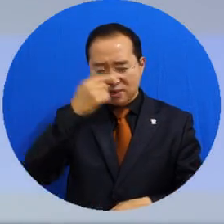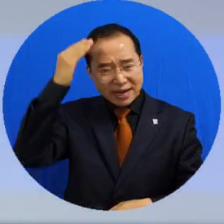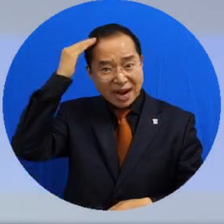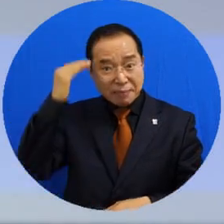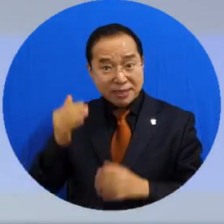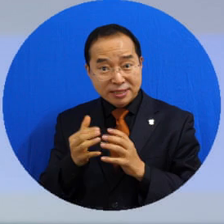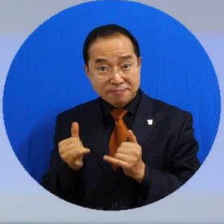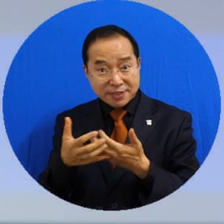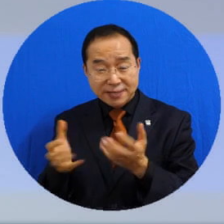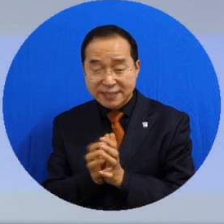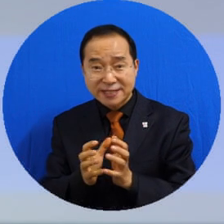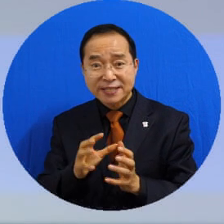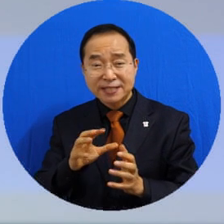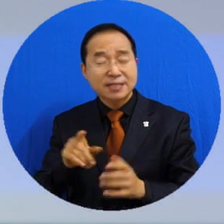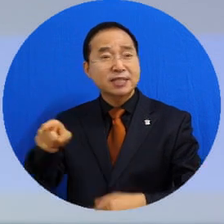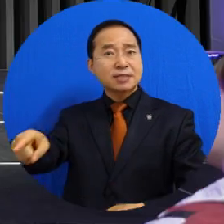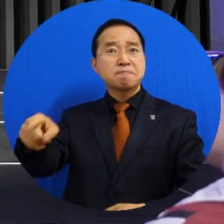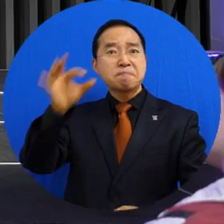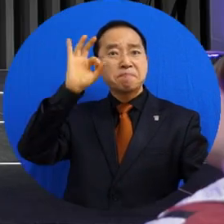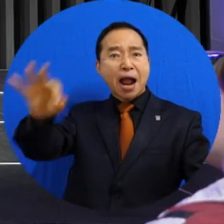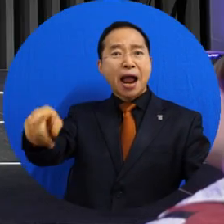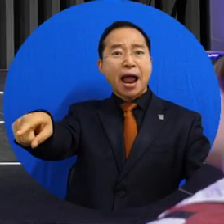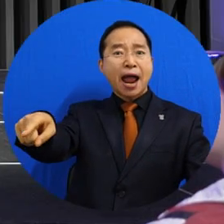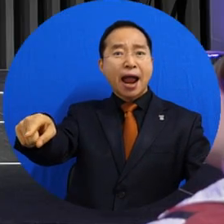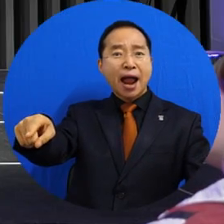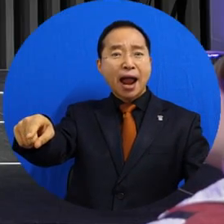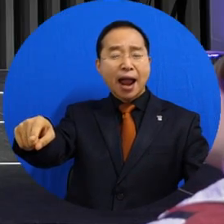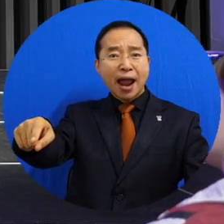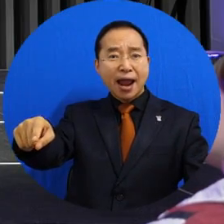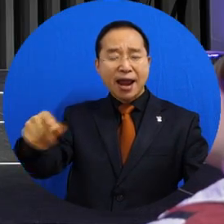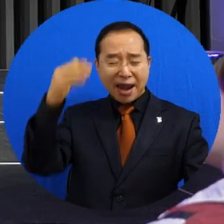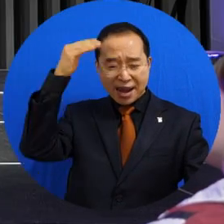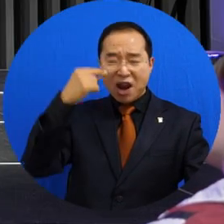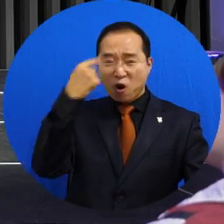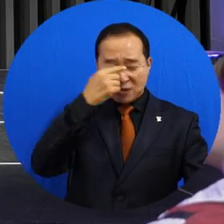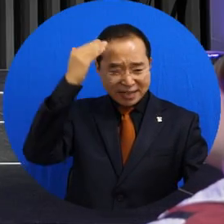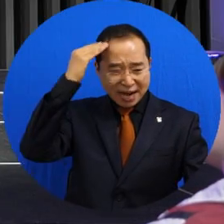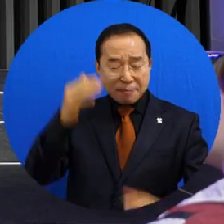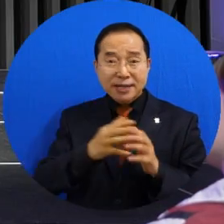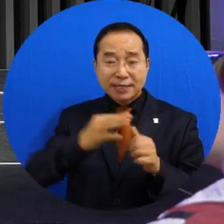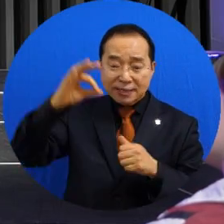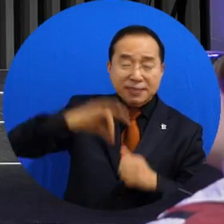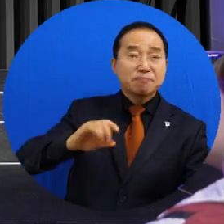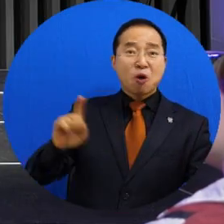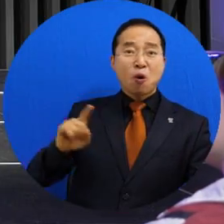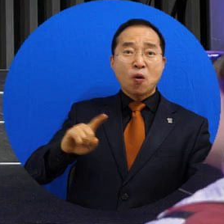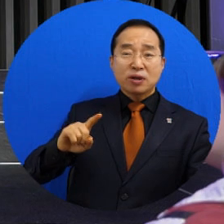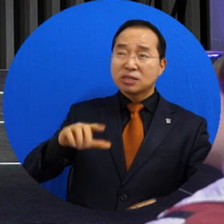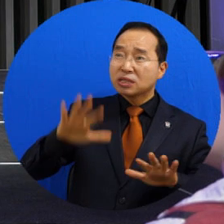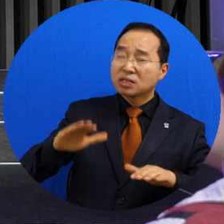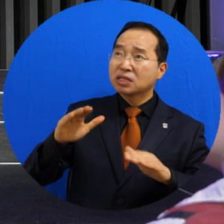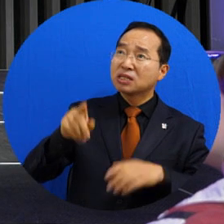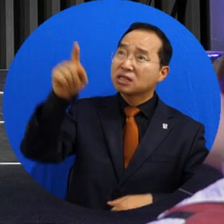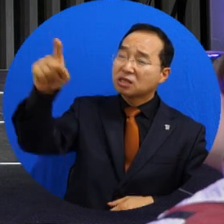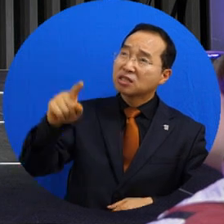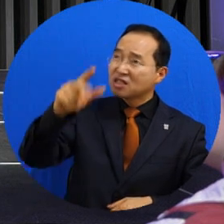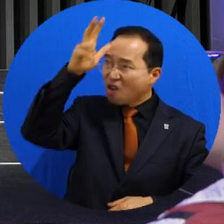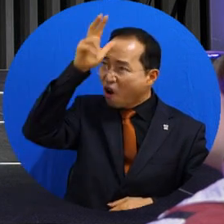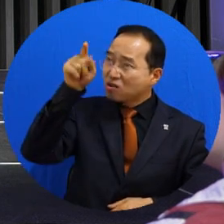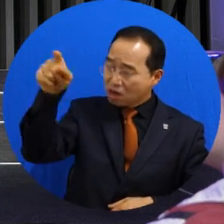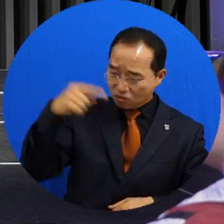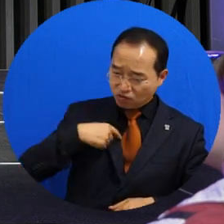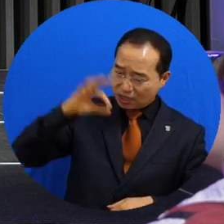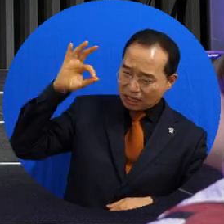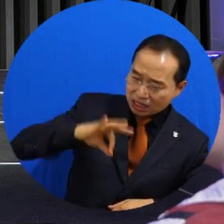인권단체들이 일어나서 이제 외쳤습니다. 저거 봐라. 우리가 몇십 년 동안 공권력에 차별받는 사건이